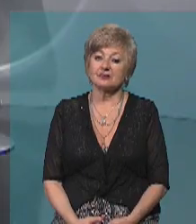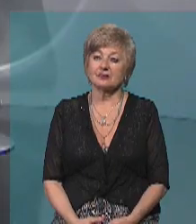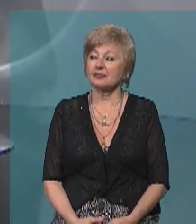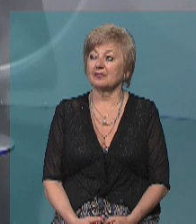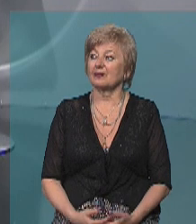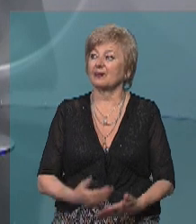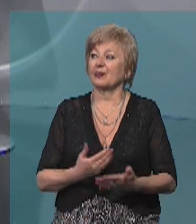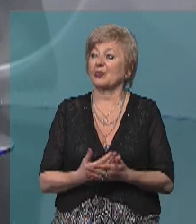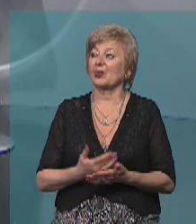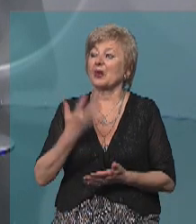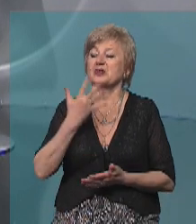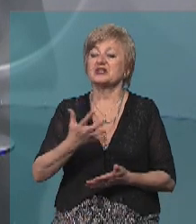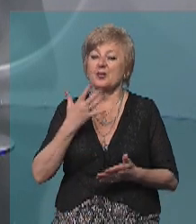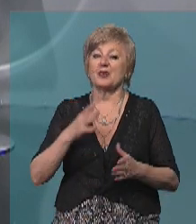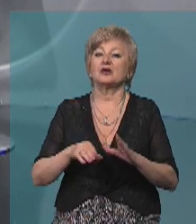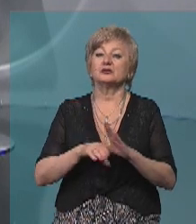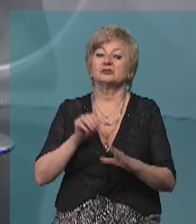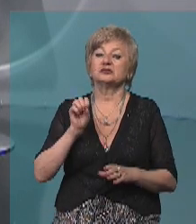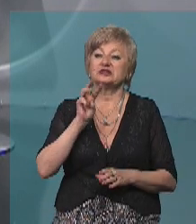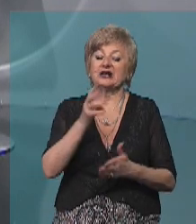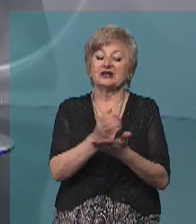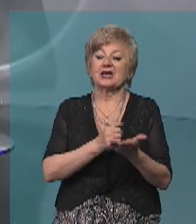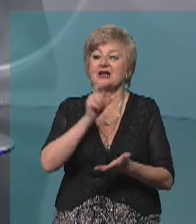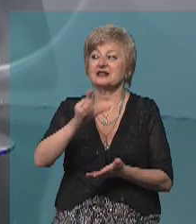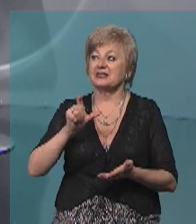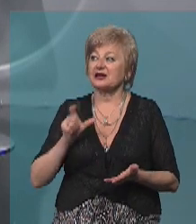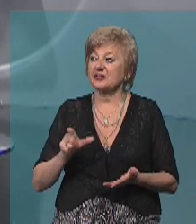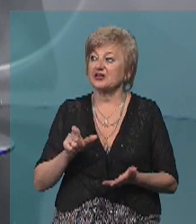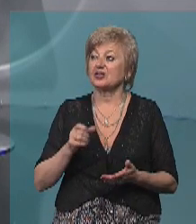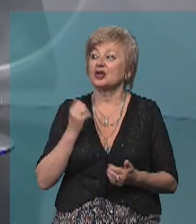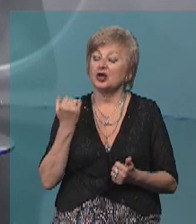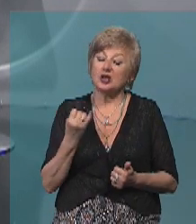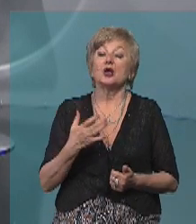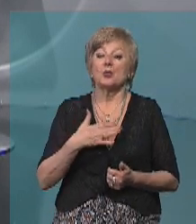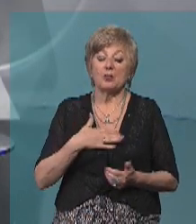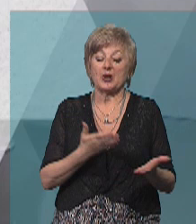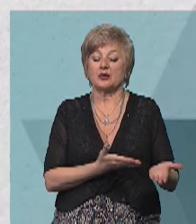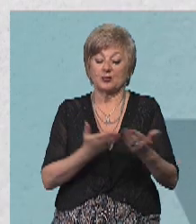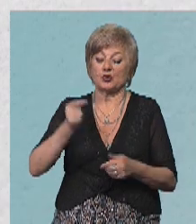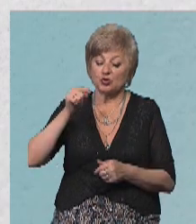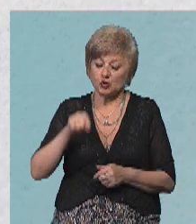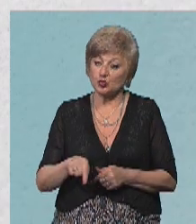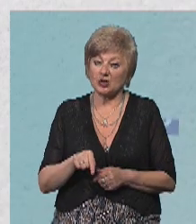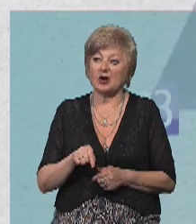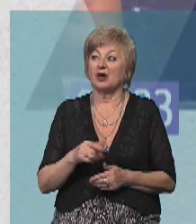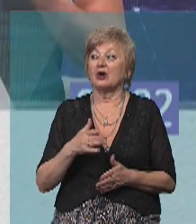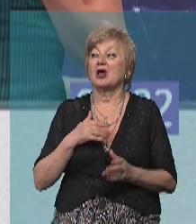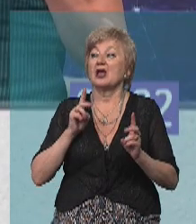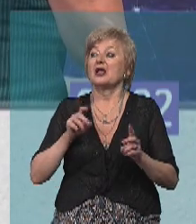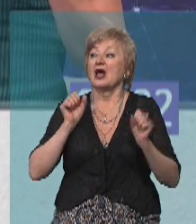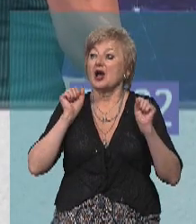Від 75-го балотуються 13 кандидатів, кількох із них ми запрошували сьогодні до студії. Як